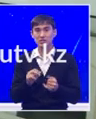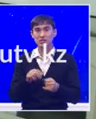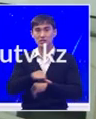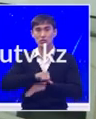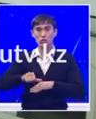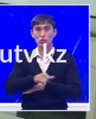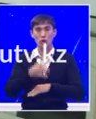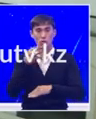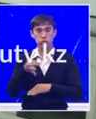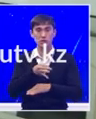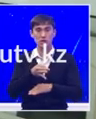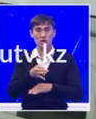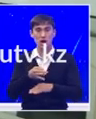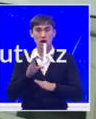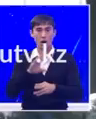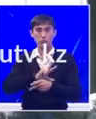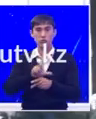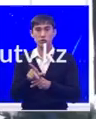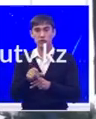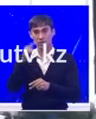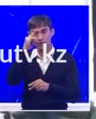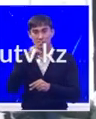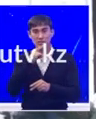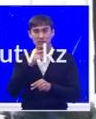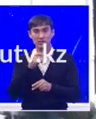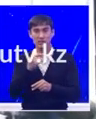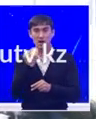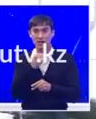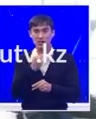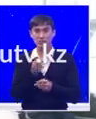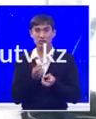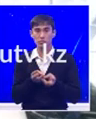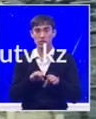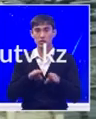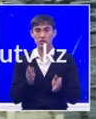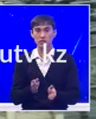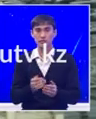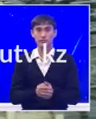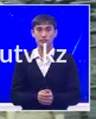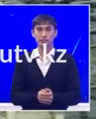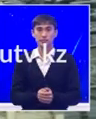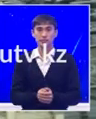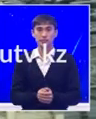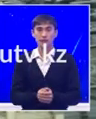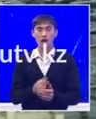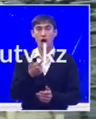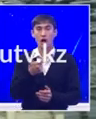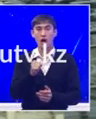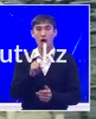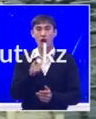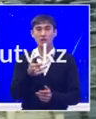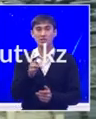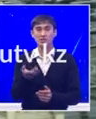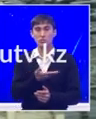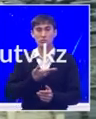обеспечить казахстанский рынок качественными плитами, отмечает директор предприятия Абдулкасым Суркас. Газ, электро,